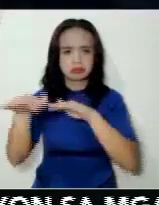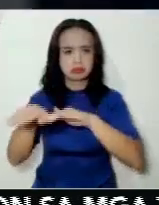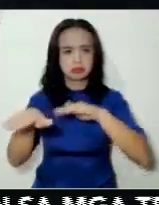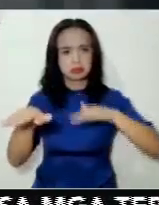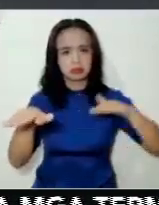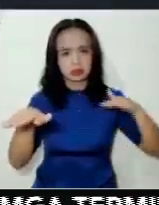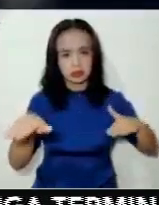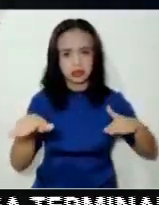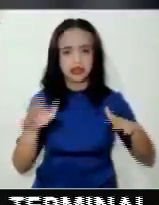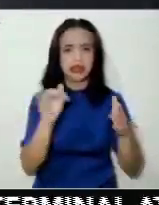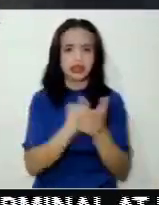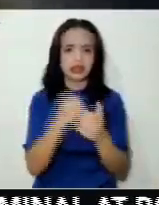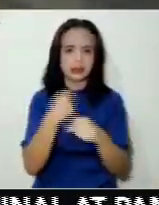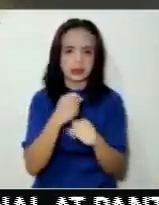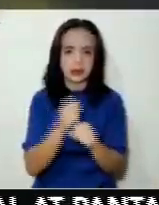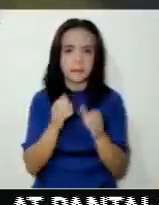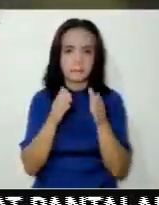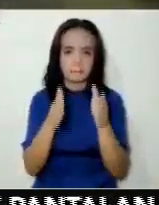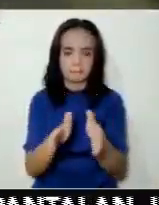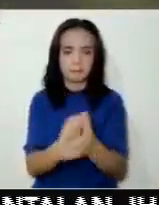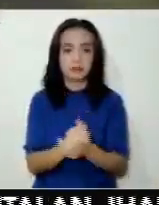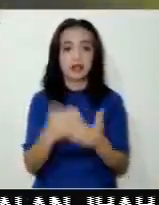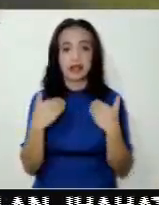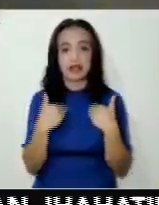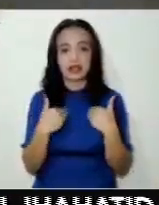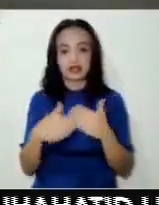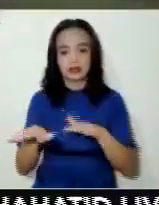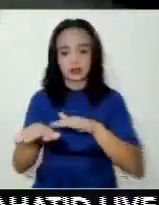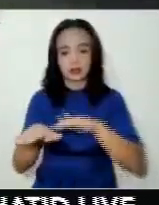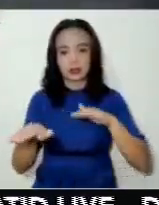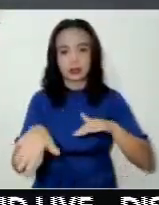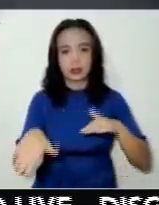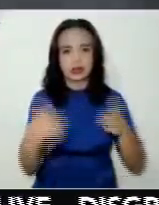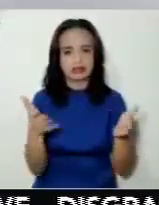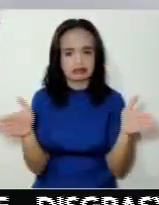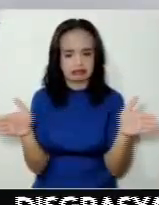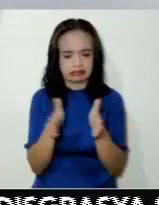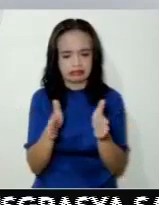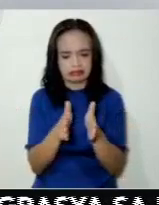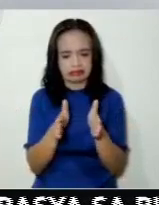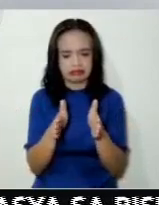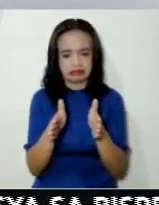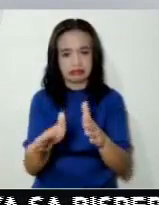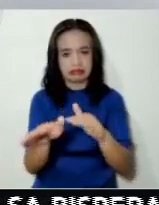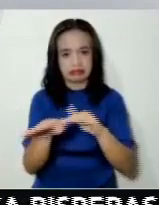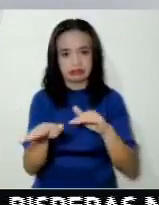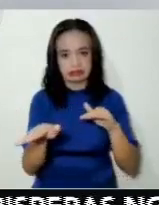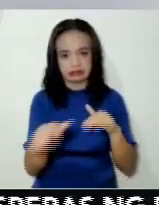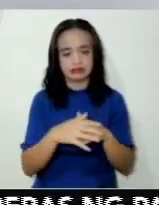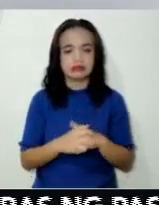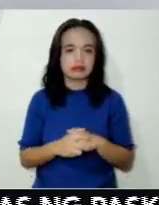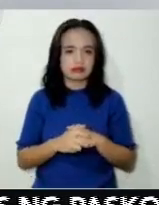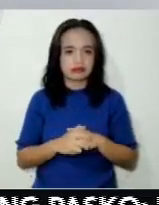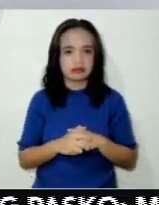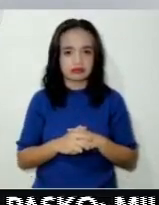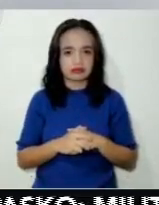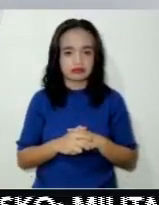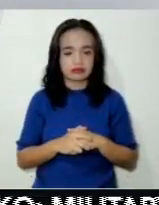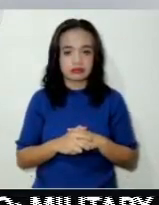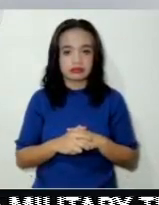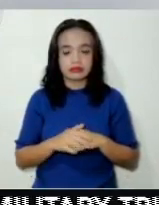paraan. Naiembudo pa ang mga sasakyan sa masisikip na parte ng kalsada. Yung Daang Marligao kasi natin, may